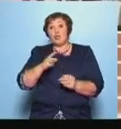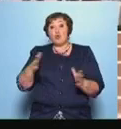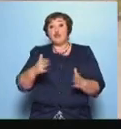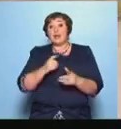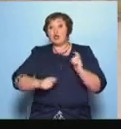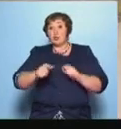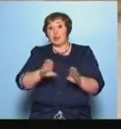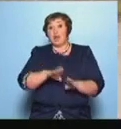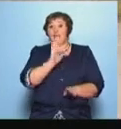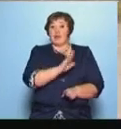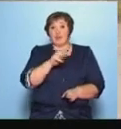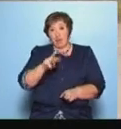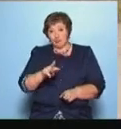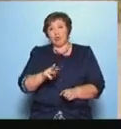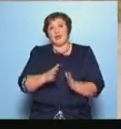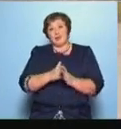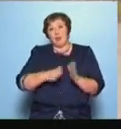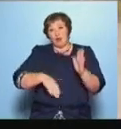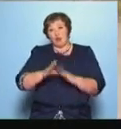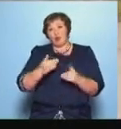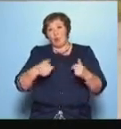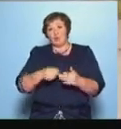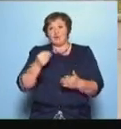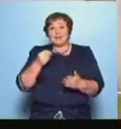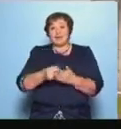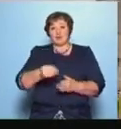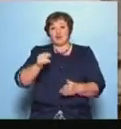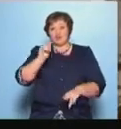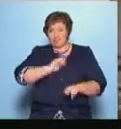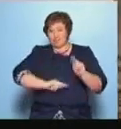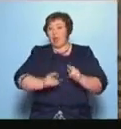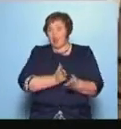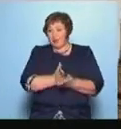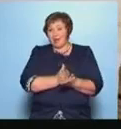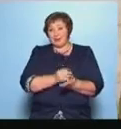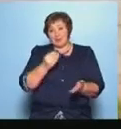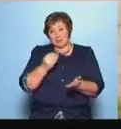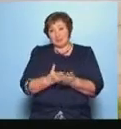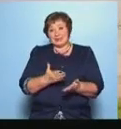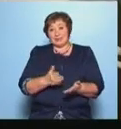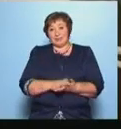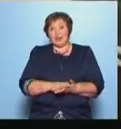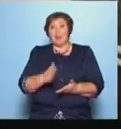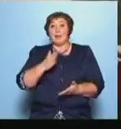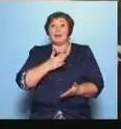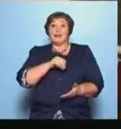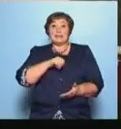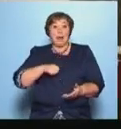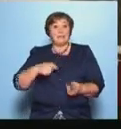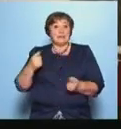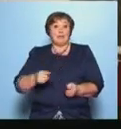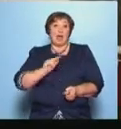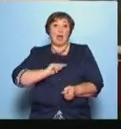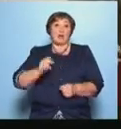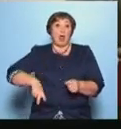студентов, как Валерий Крылов, тем лучше. Общество получит ценнейшие кадры с бесценным опытом. Иногда бывает не готов сам по себе работодатель,